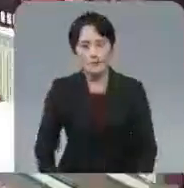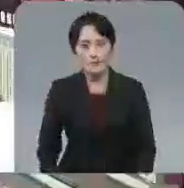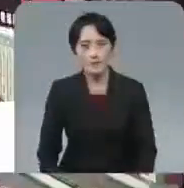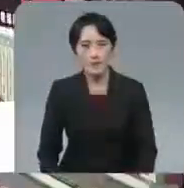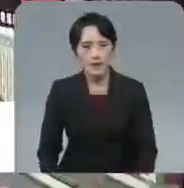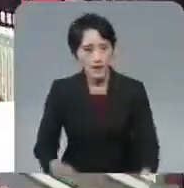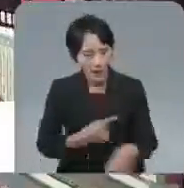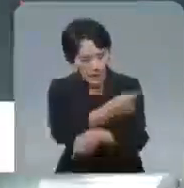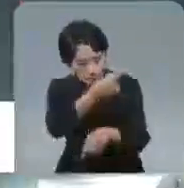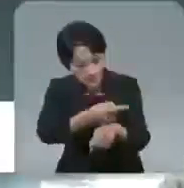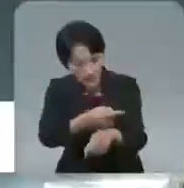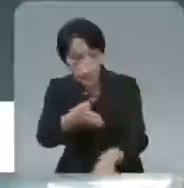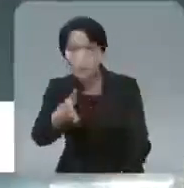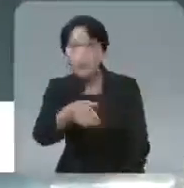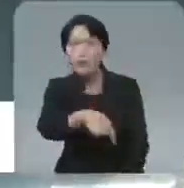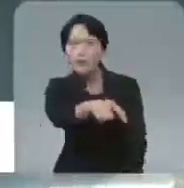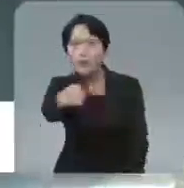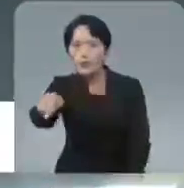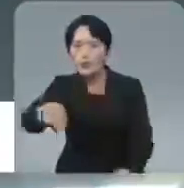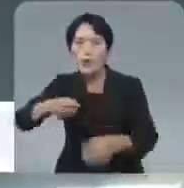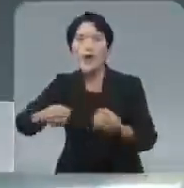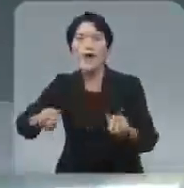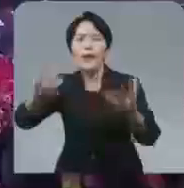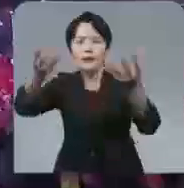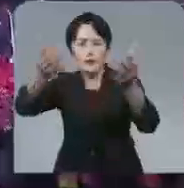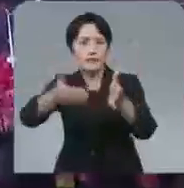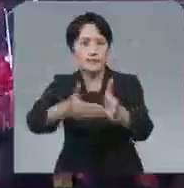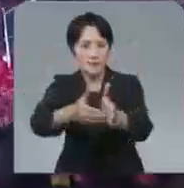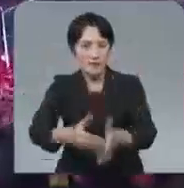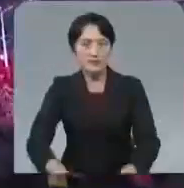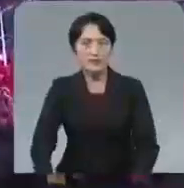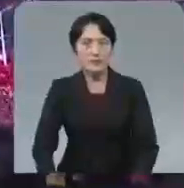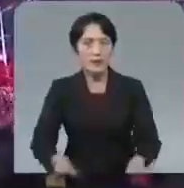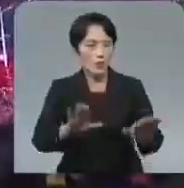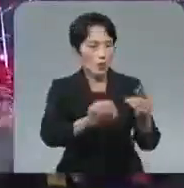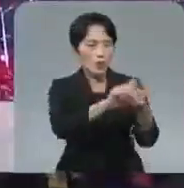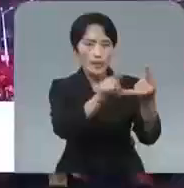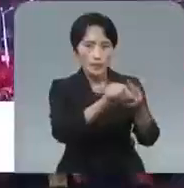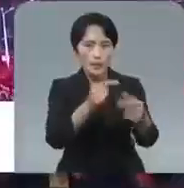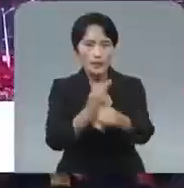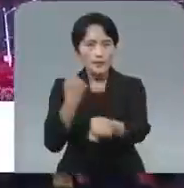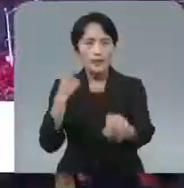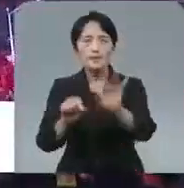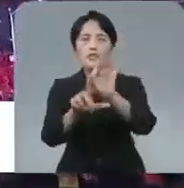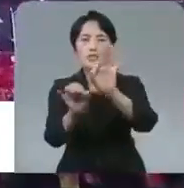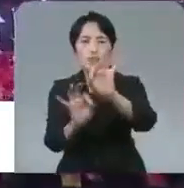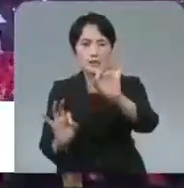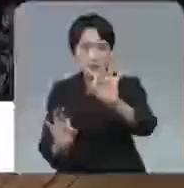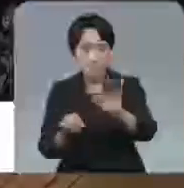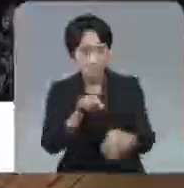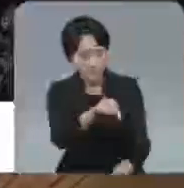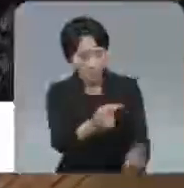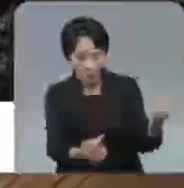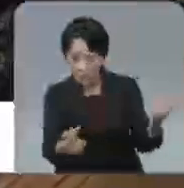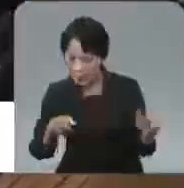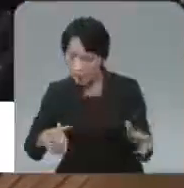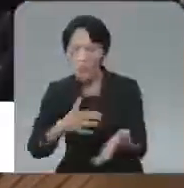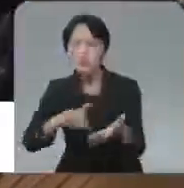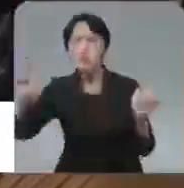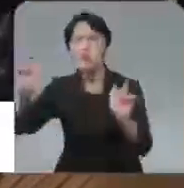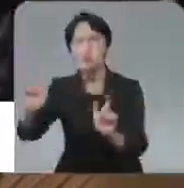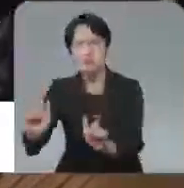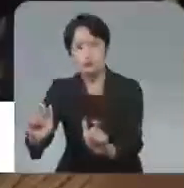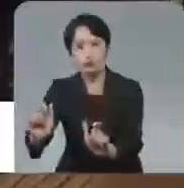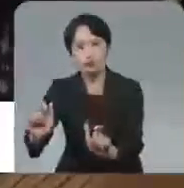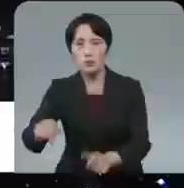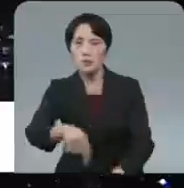の規模が縮小した背景としては新型コロナウイルスの影響と並んで例年より準備期間が短かっ